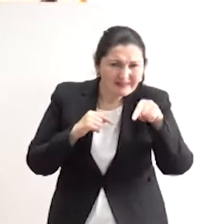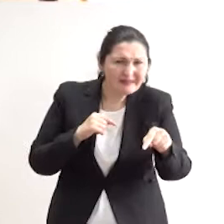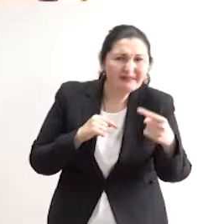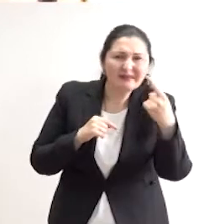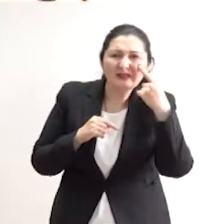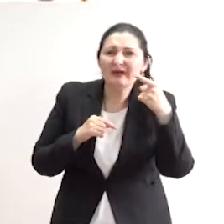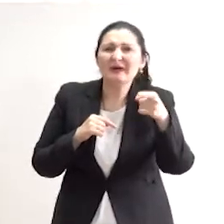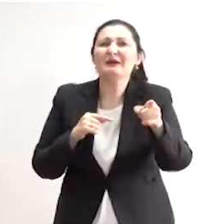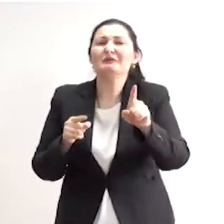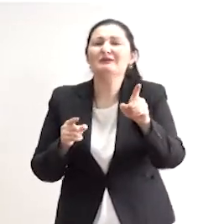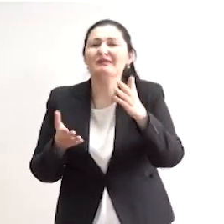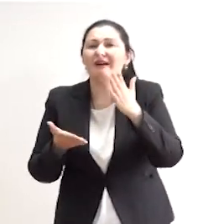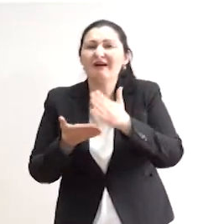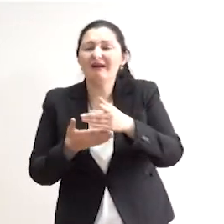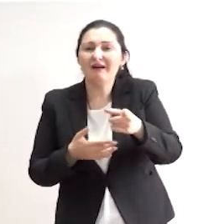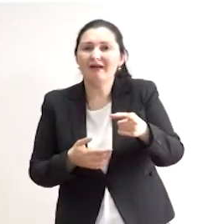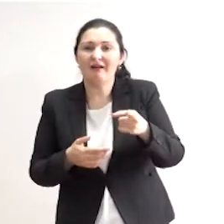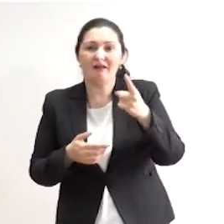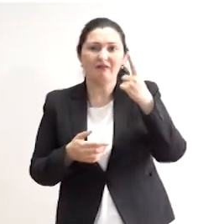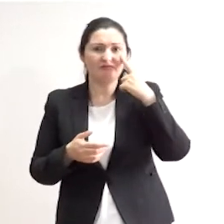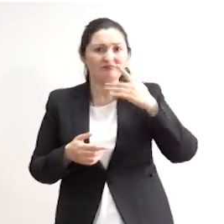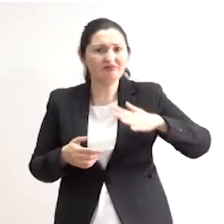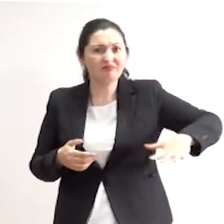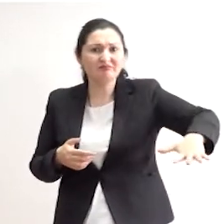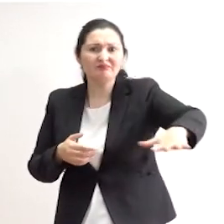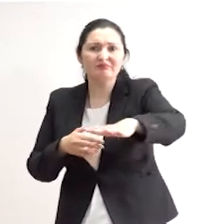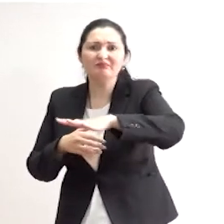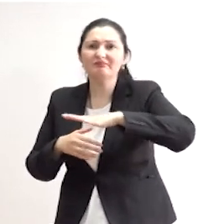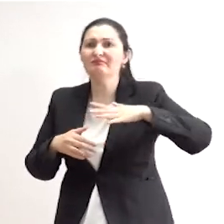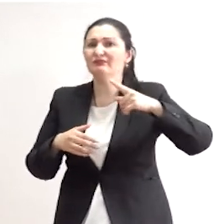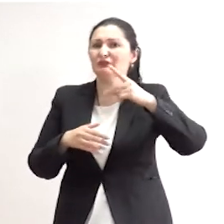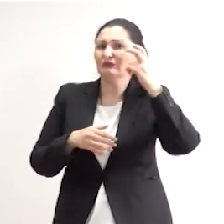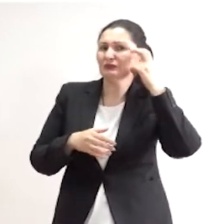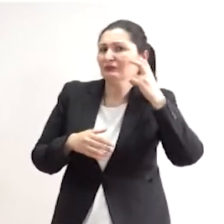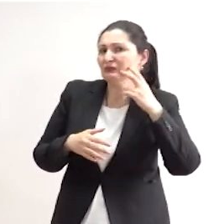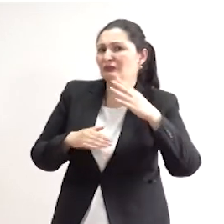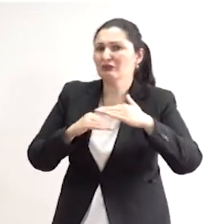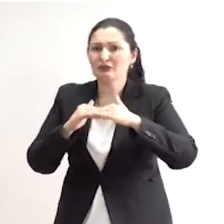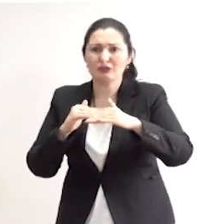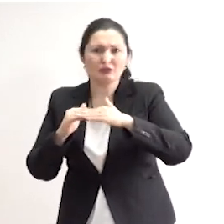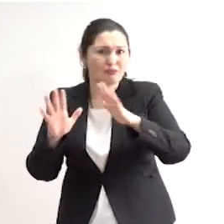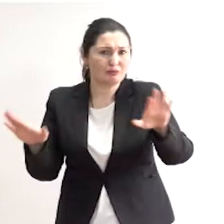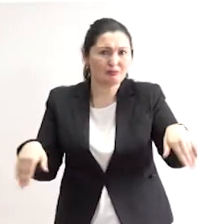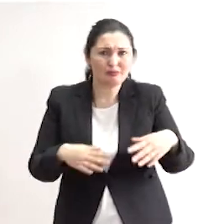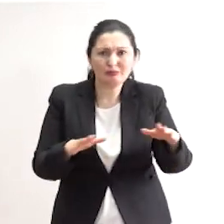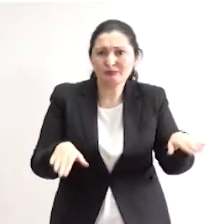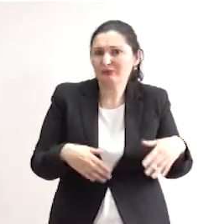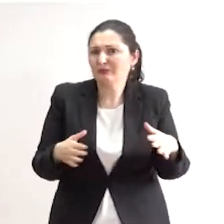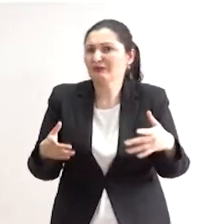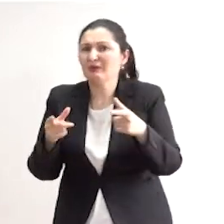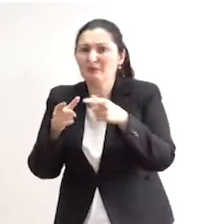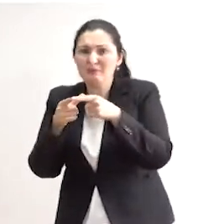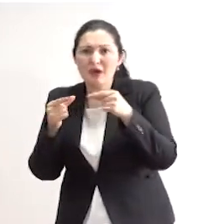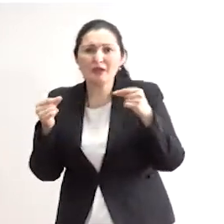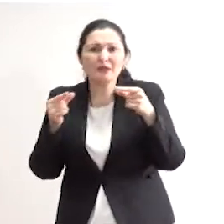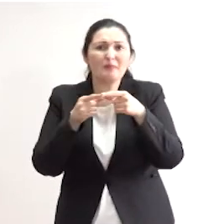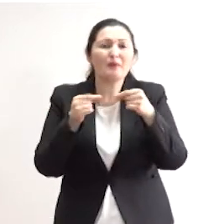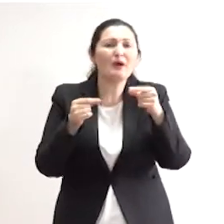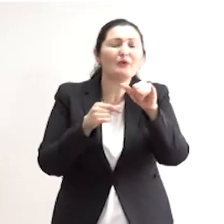آنجا چیزی نبود به زیر جیوان نگریست اونجا هم چیزی نبود پنیر کجا